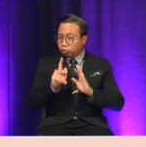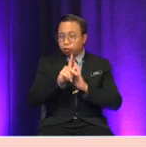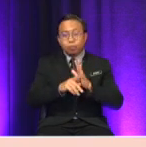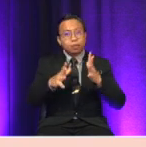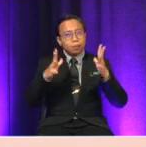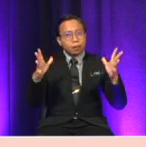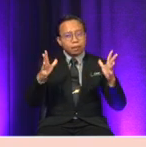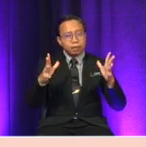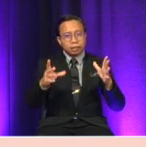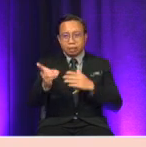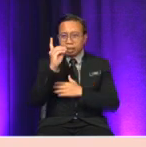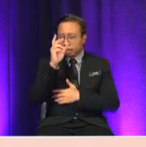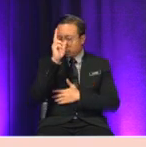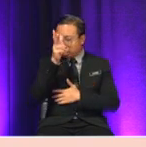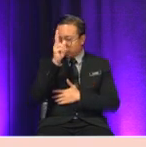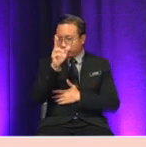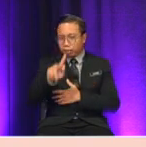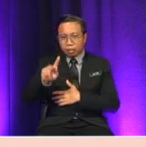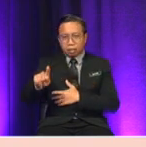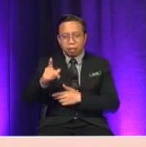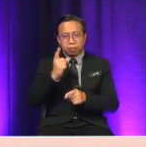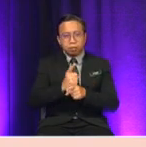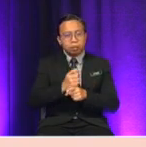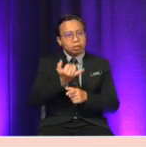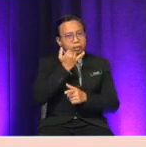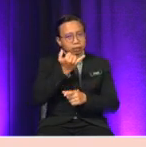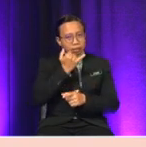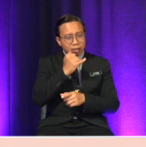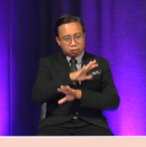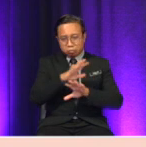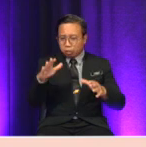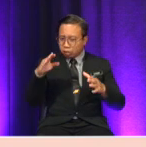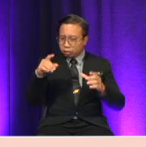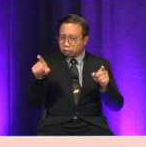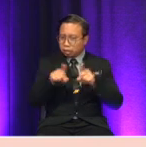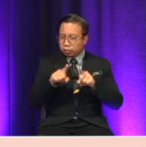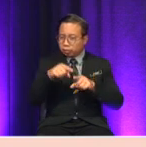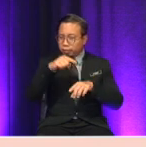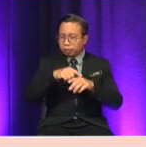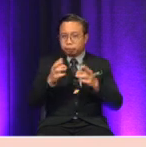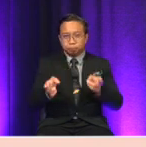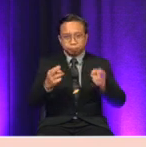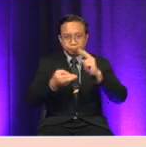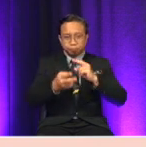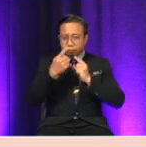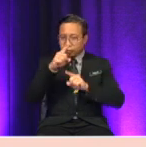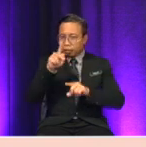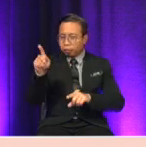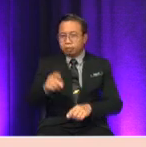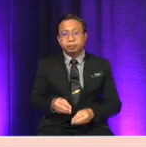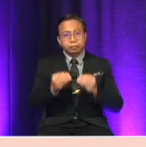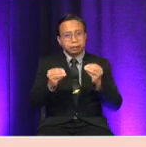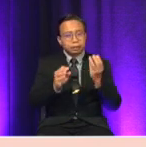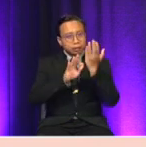daya kreatif kanak-kanak yang betul dan tandakan salah yang tidak berkaitan pada ruang jawapan. Okey, diberikan kepada kamu